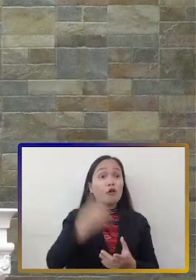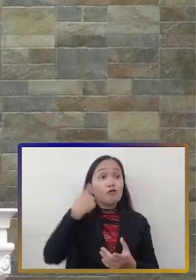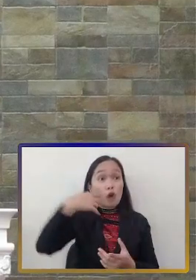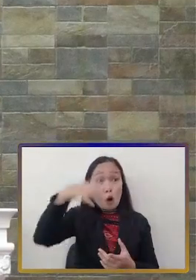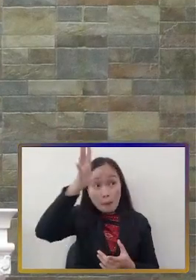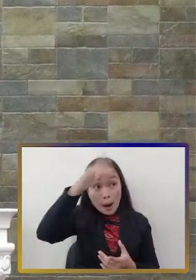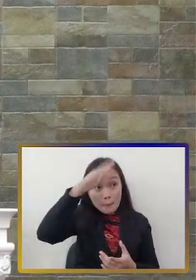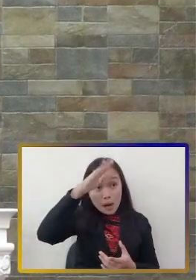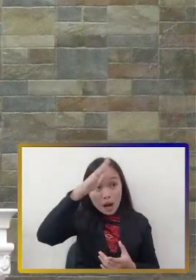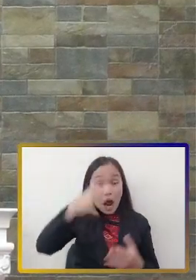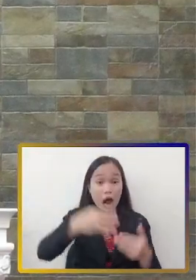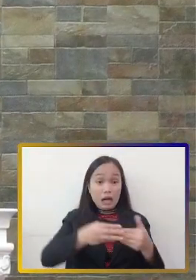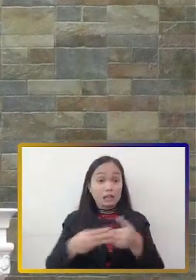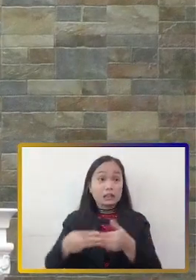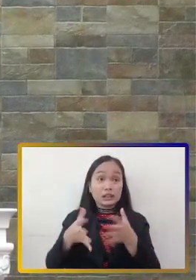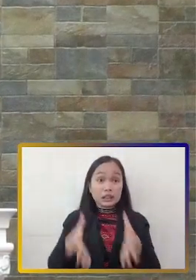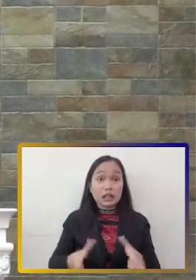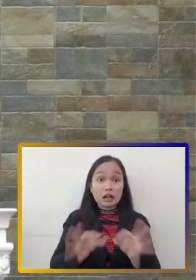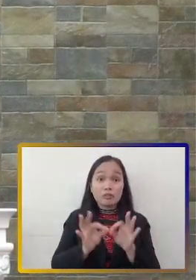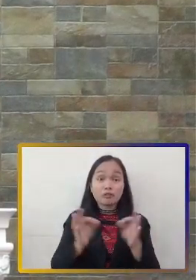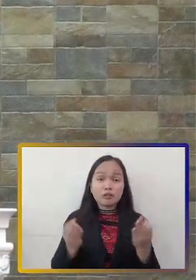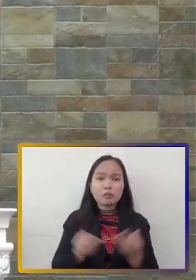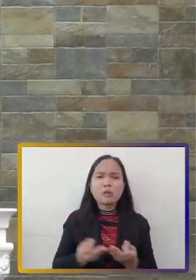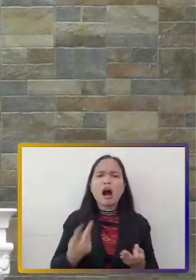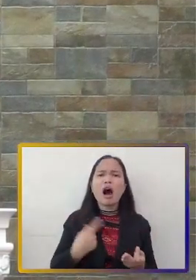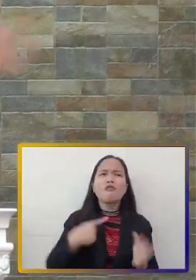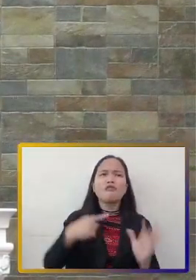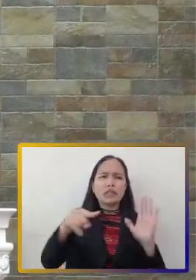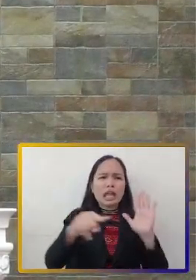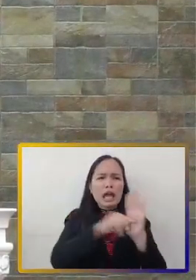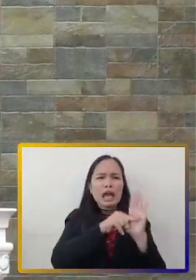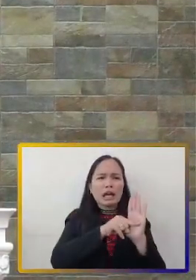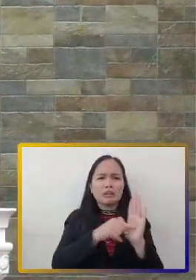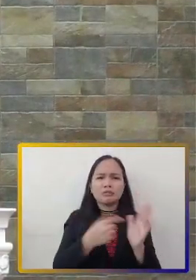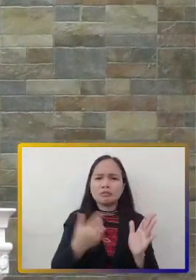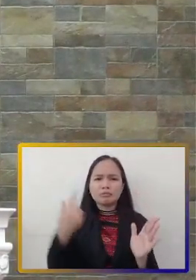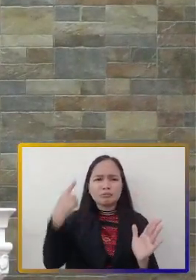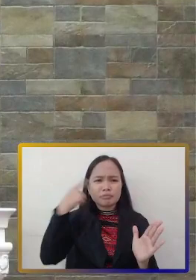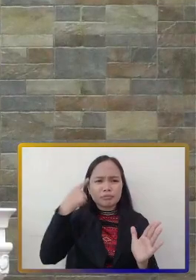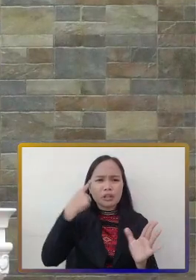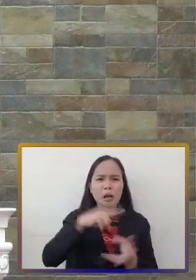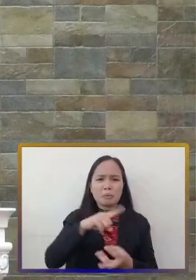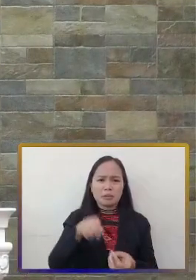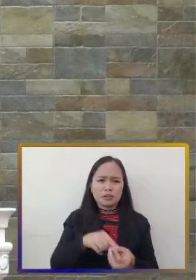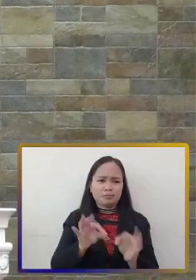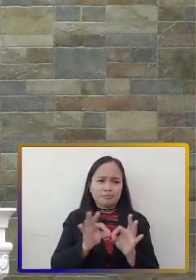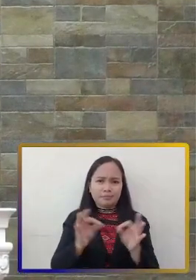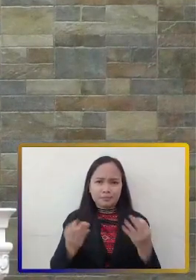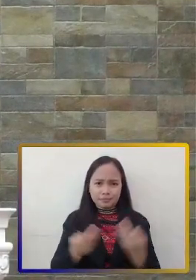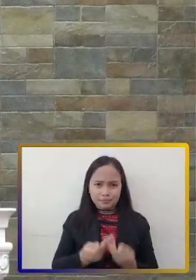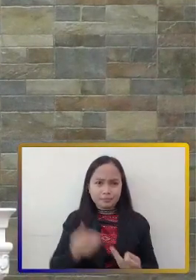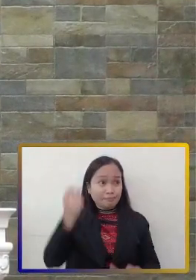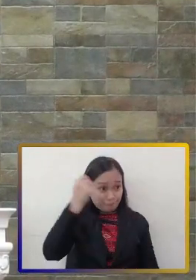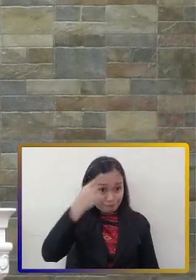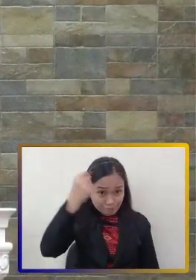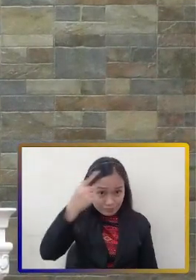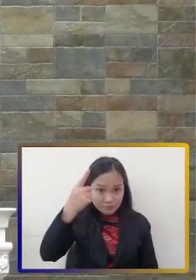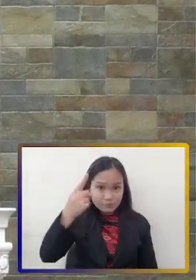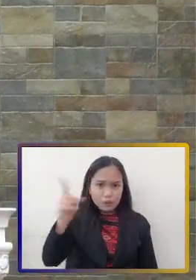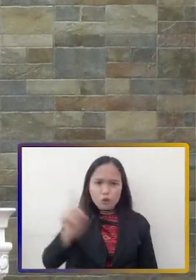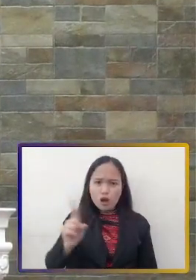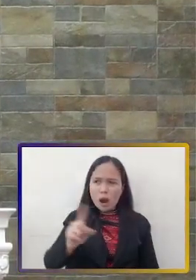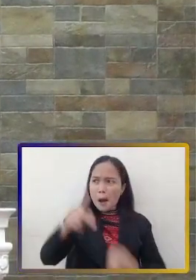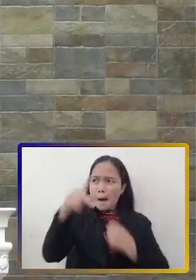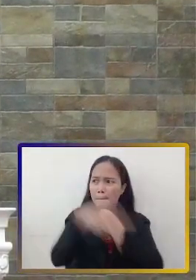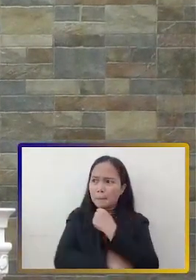leader ng tahanan, ang meron din kayong negative thought sa inyong pamilya. Do you understand what is punishing